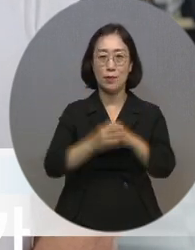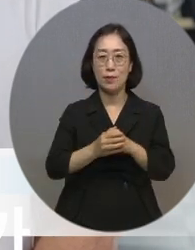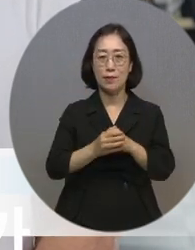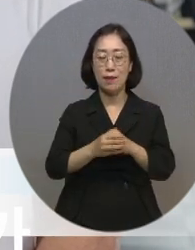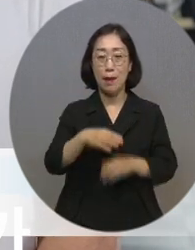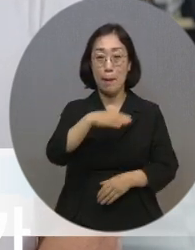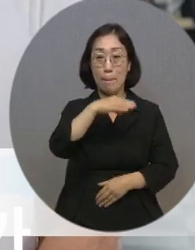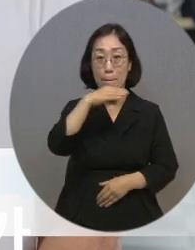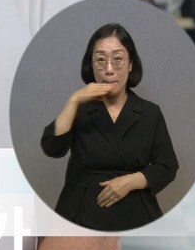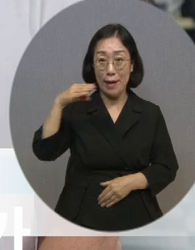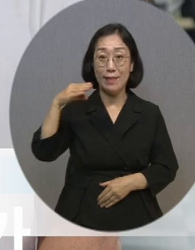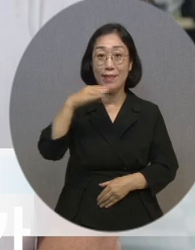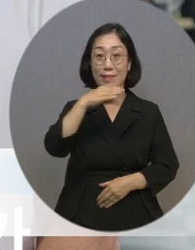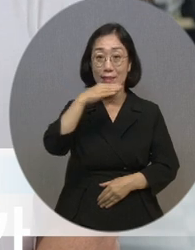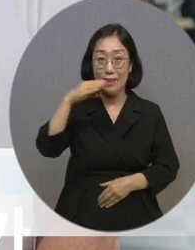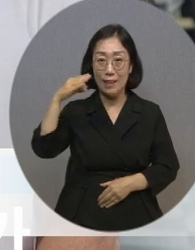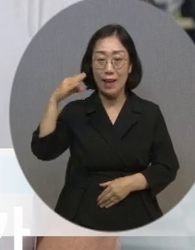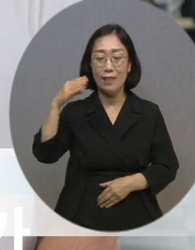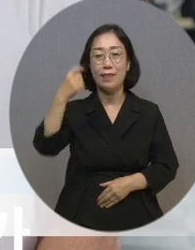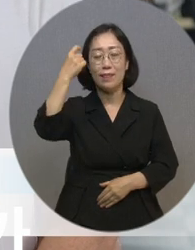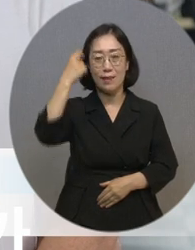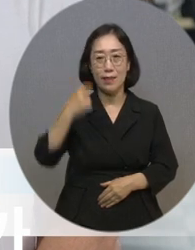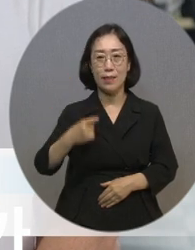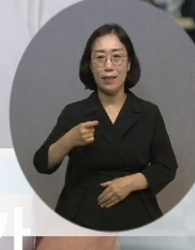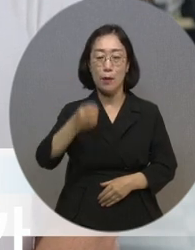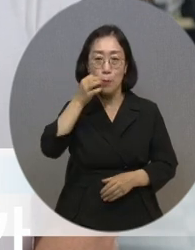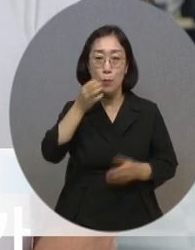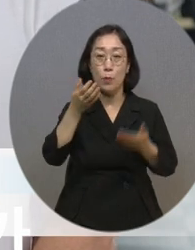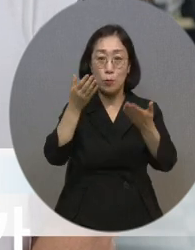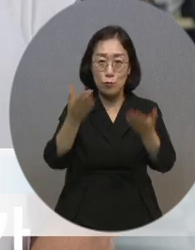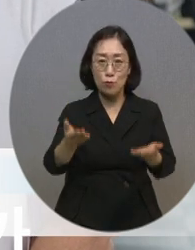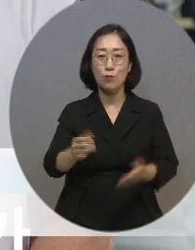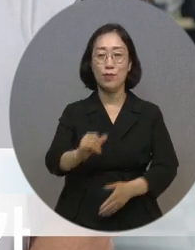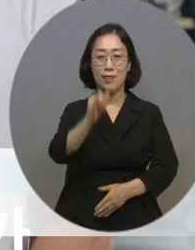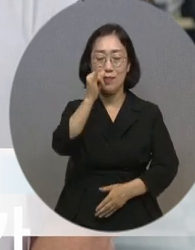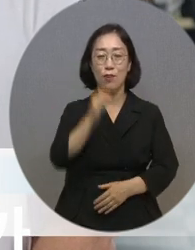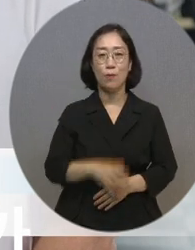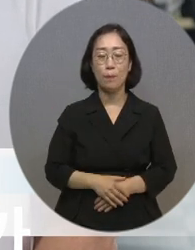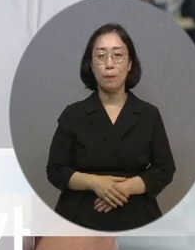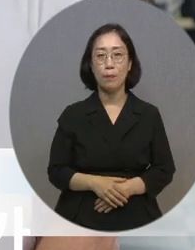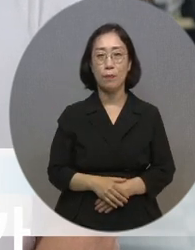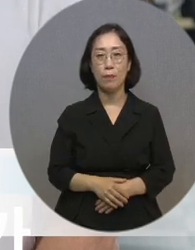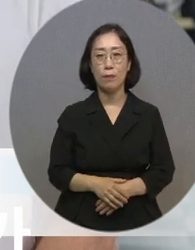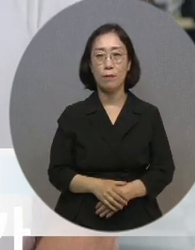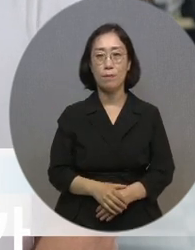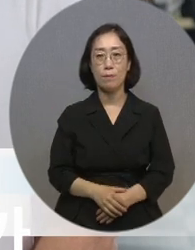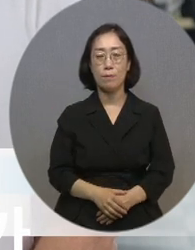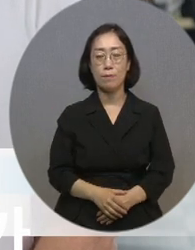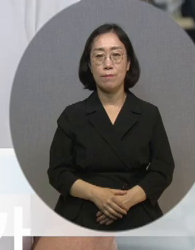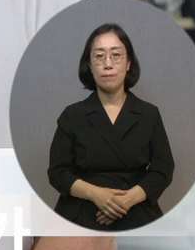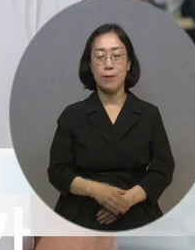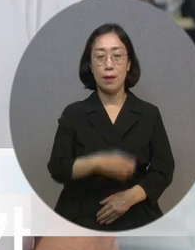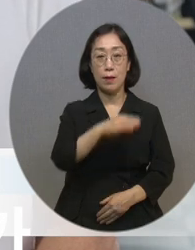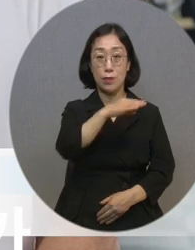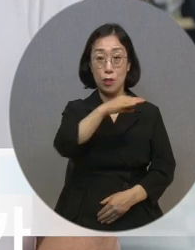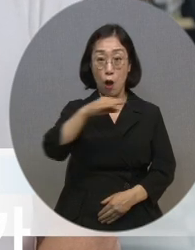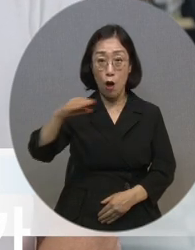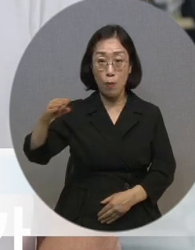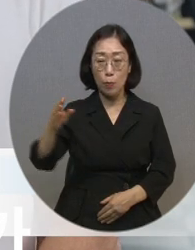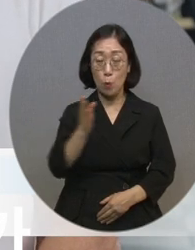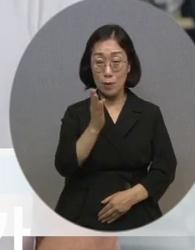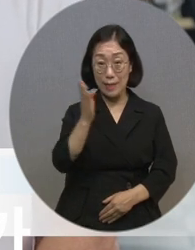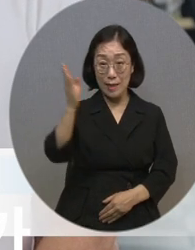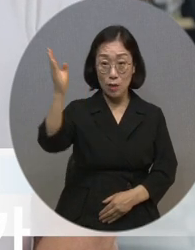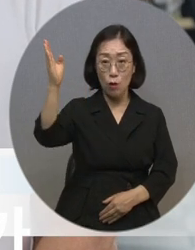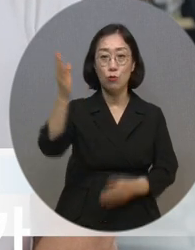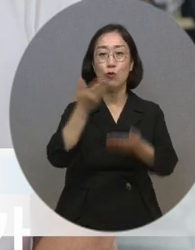반듯한 춤을 표현하고 있다. 그렇게 또 노력하고 있고요. 그래서 직선과 사선을